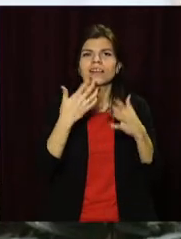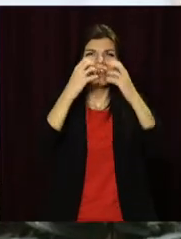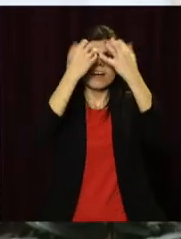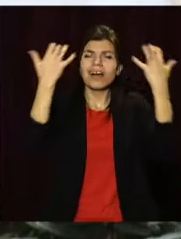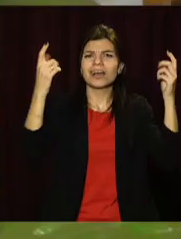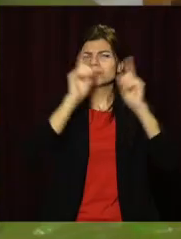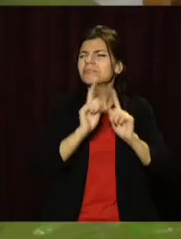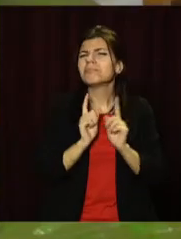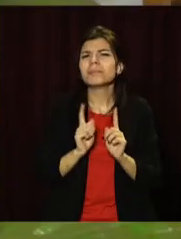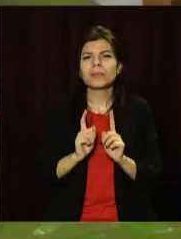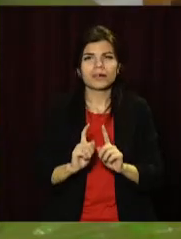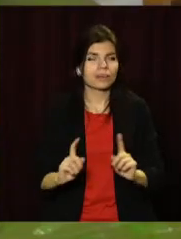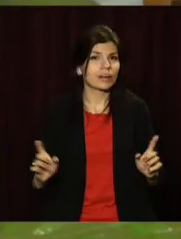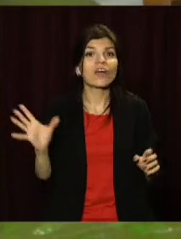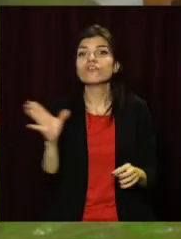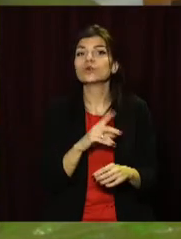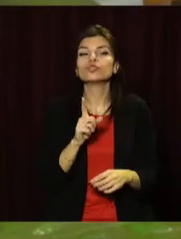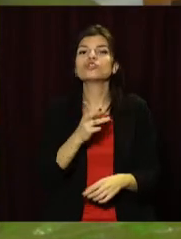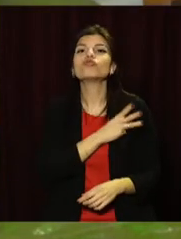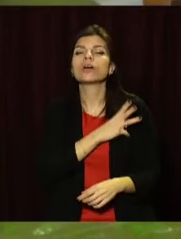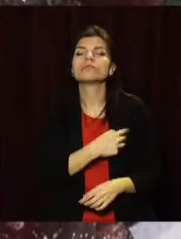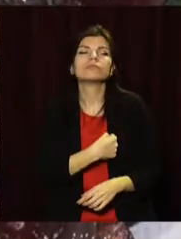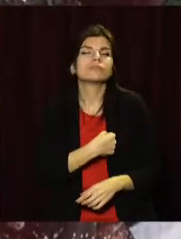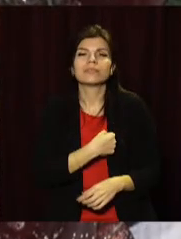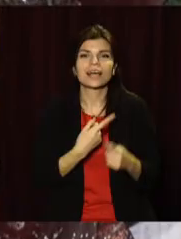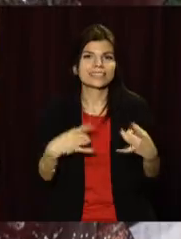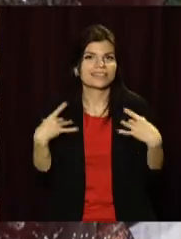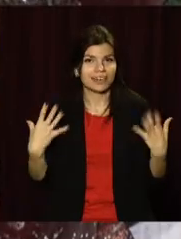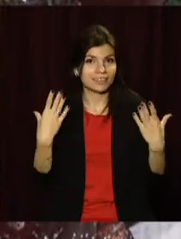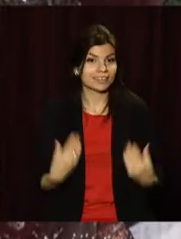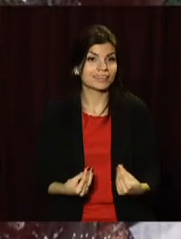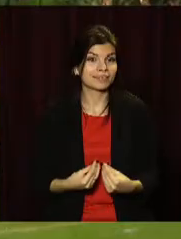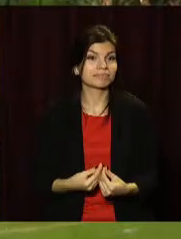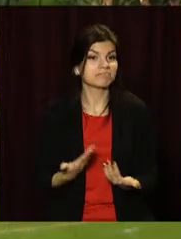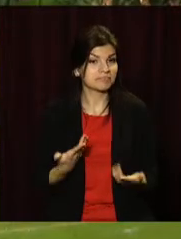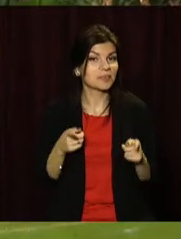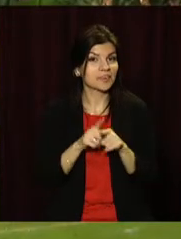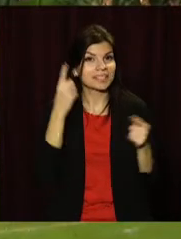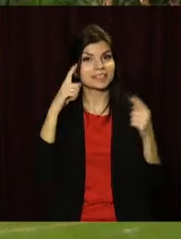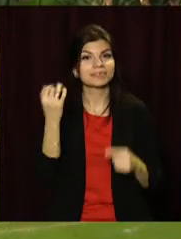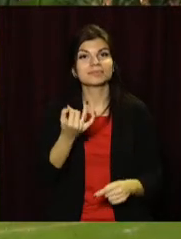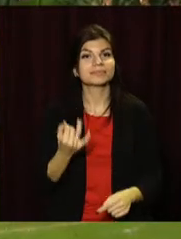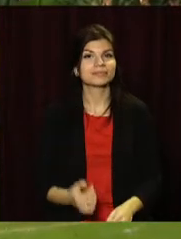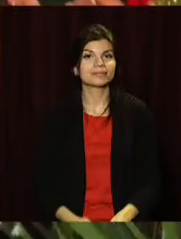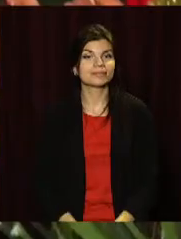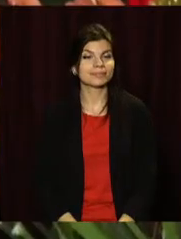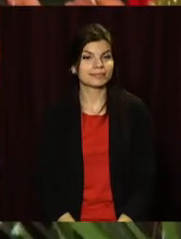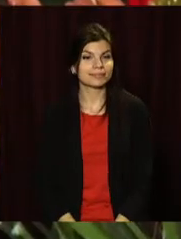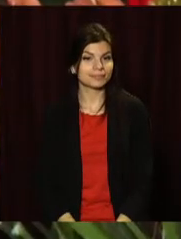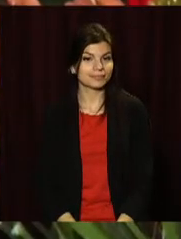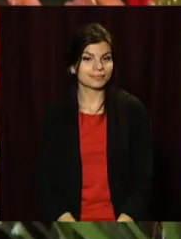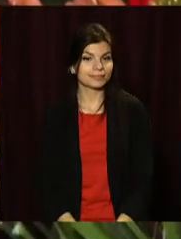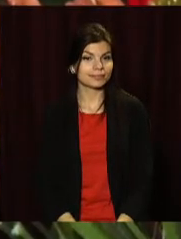гірлянди та новорічні екібани. Все, до чого душа тяжіє у ці святкові дні. Вікторія Вахрушина, Денис Крикус, Євген